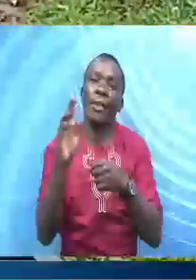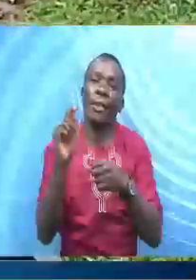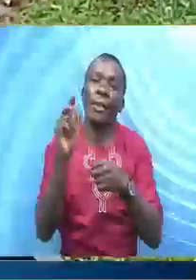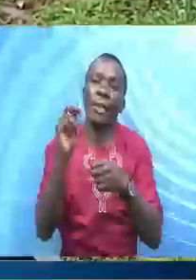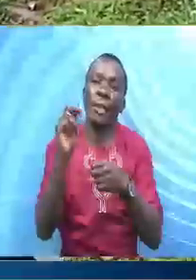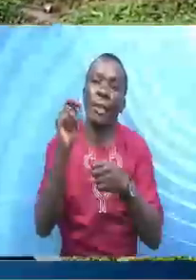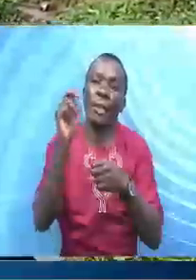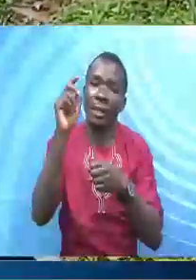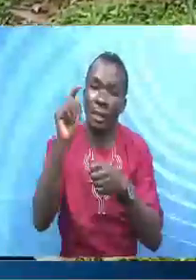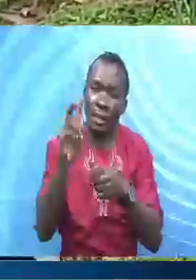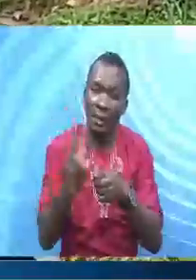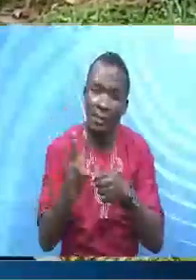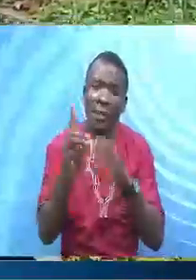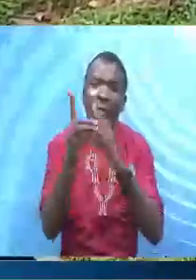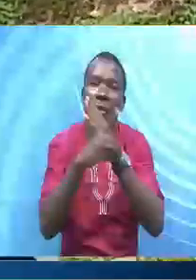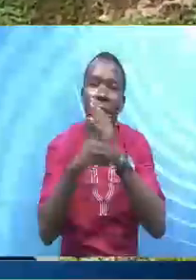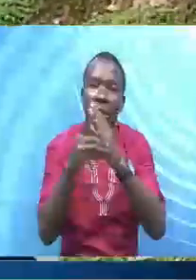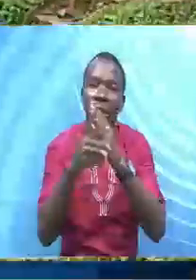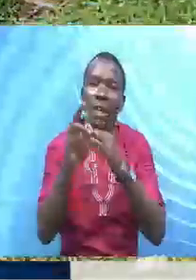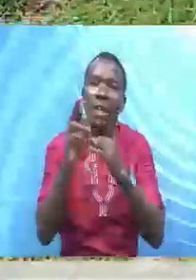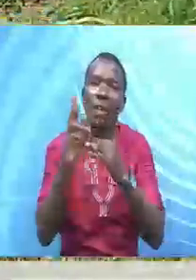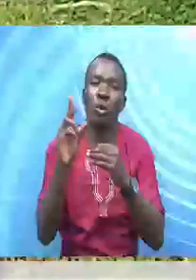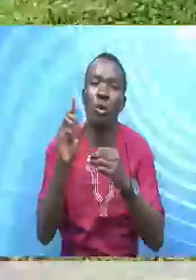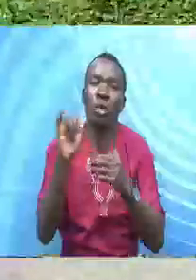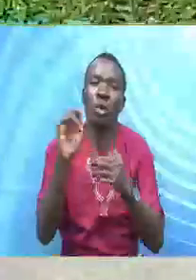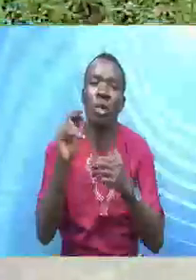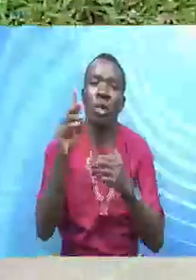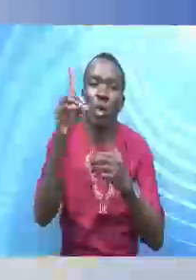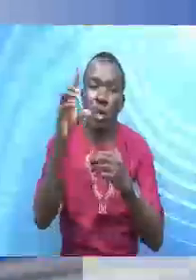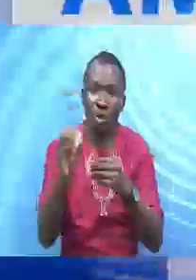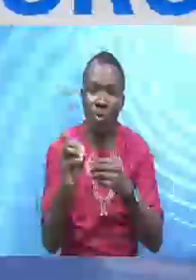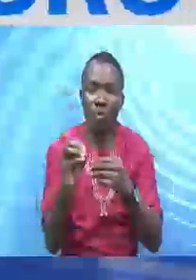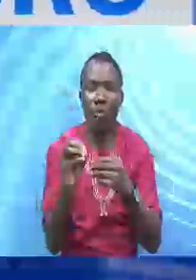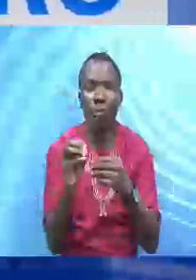TV mu karere ka Rulindo mu majyaruguru y'u Rwanda.